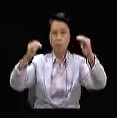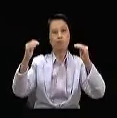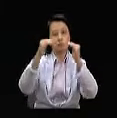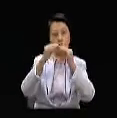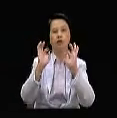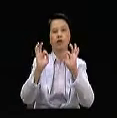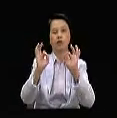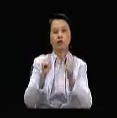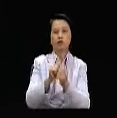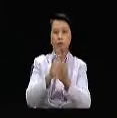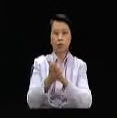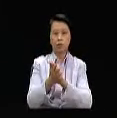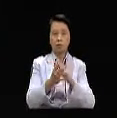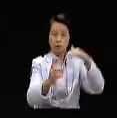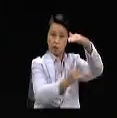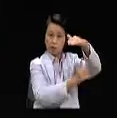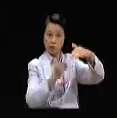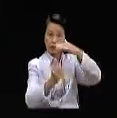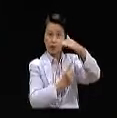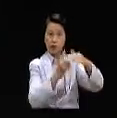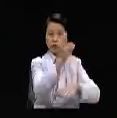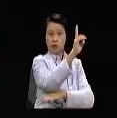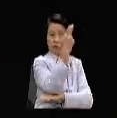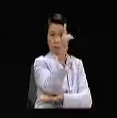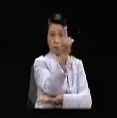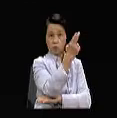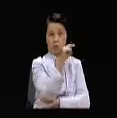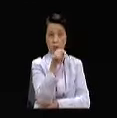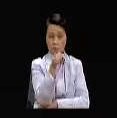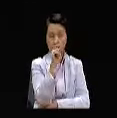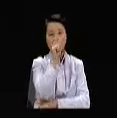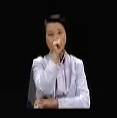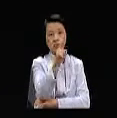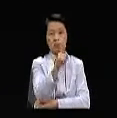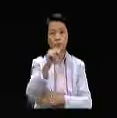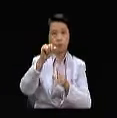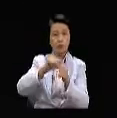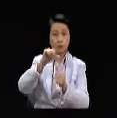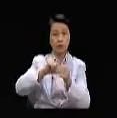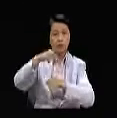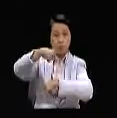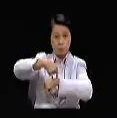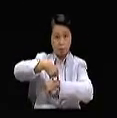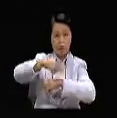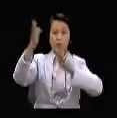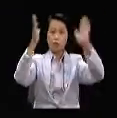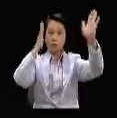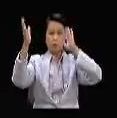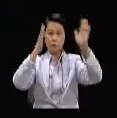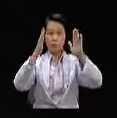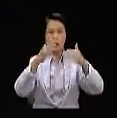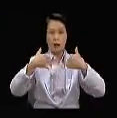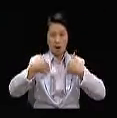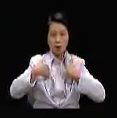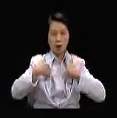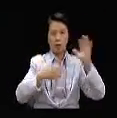dasar perhutanan kita adalah memastikan pada setiap masa negara kita delete